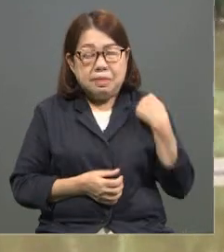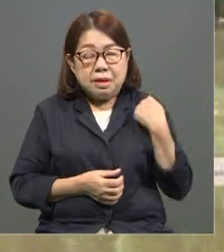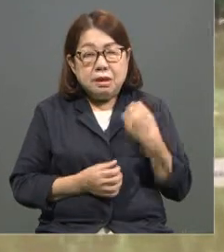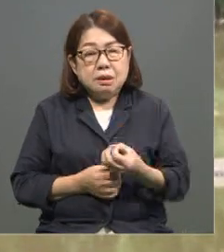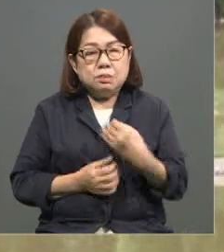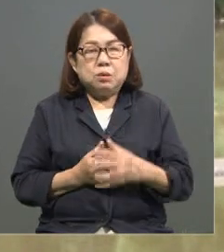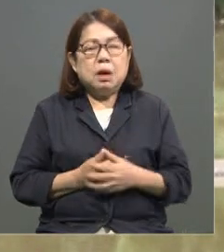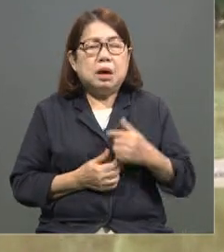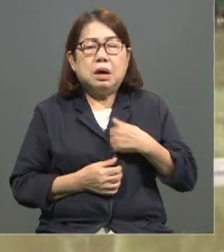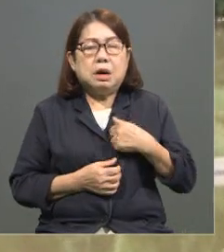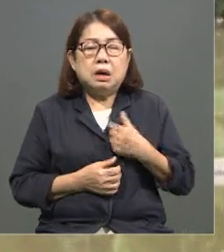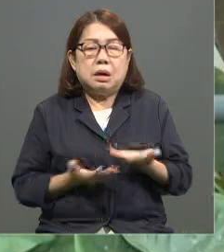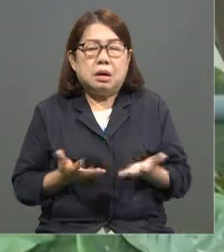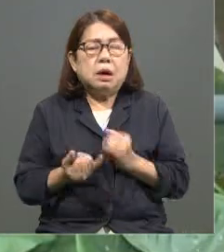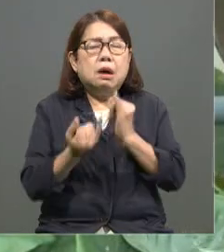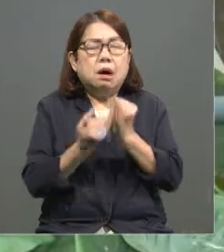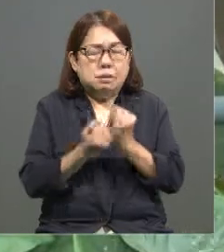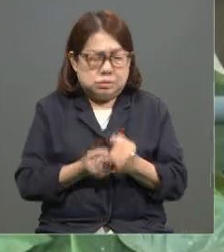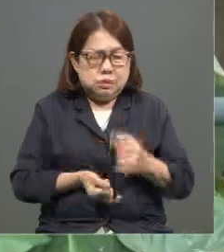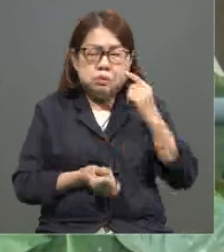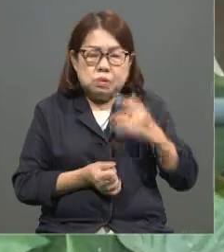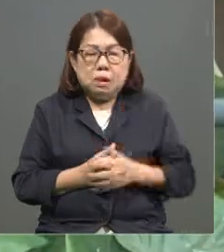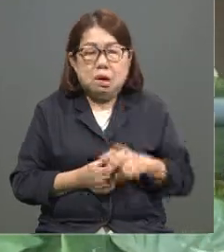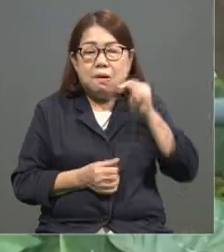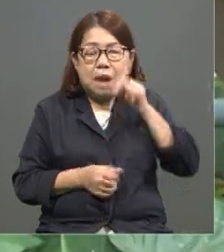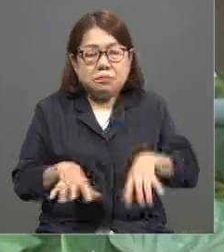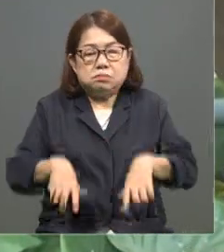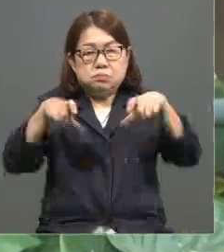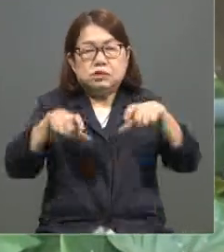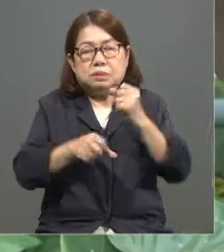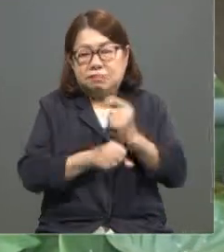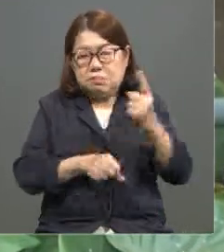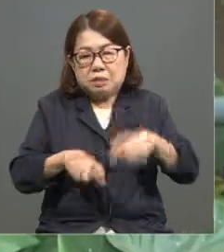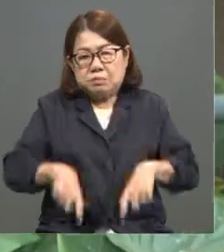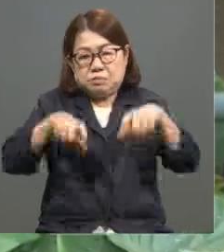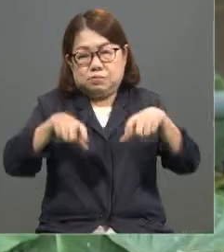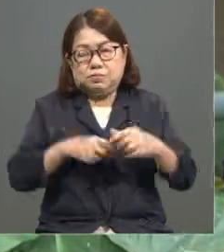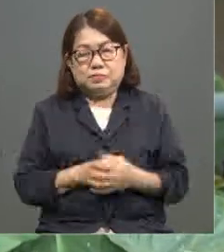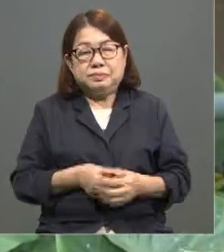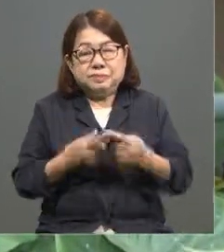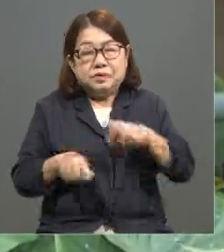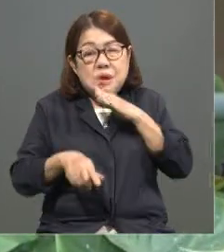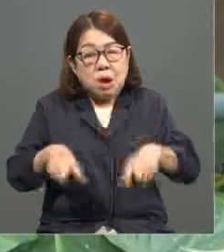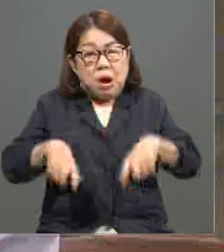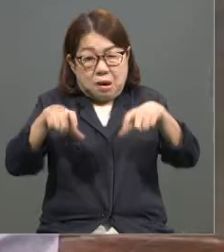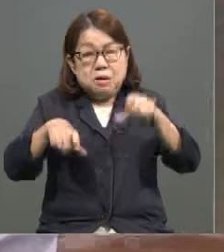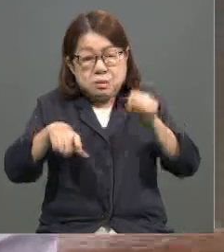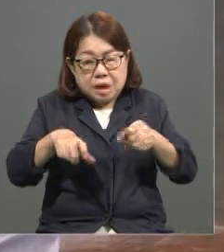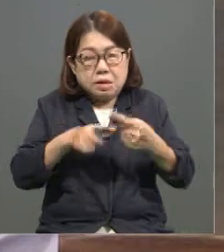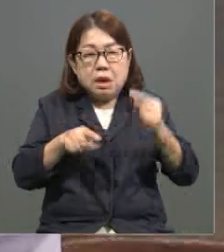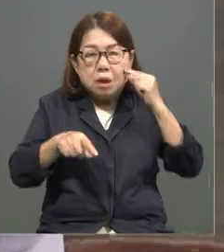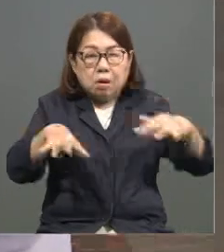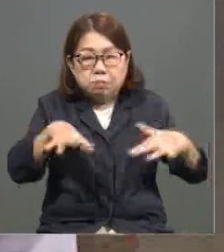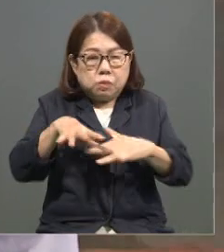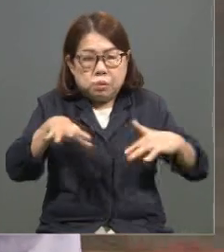ว่าวิถีชีวิตเนี่ยก็อยู่กับน้ำมาตลอดเพราะฉะนั้นบ้านเนี่ยก็จะต้องยกสูงอยู่แล้วแม้จะยกสูงแต่ก็ยังกังวลกับระดับน้ำ